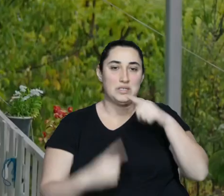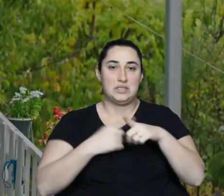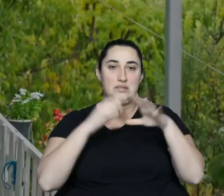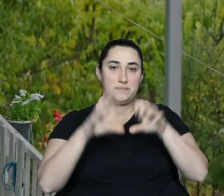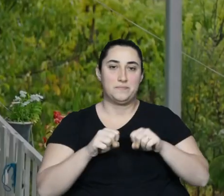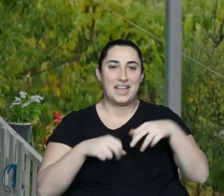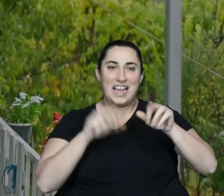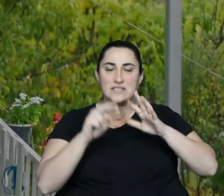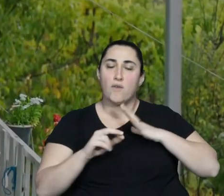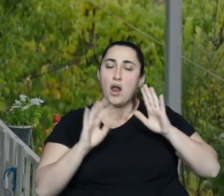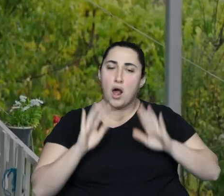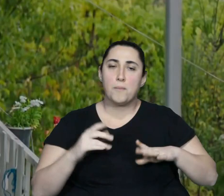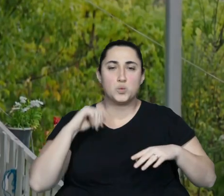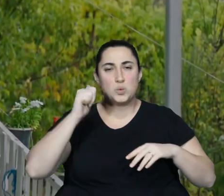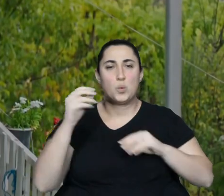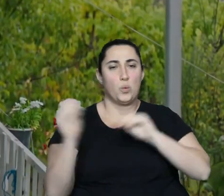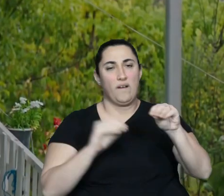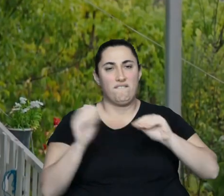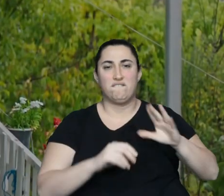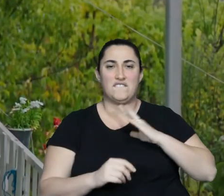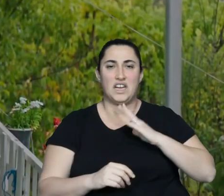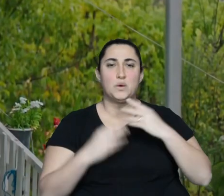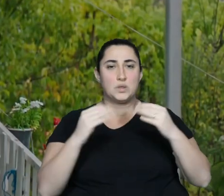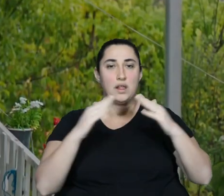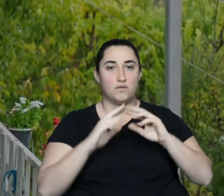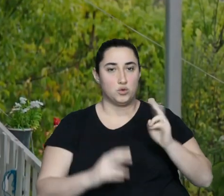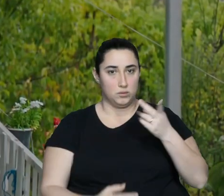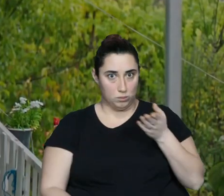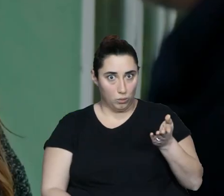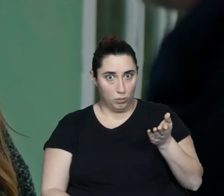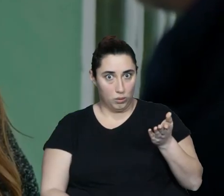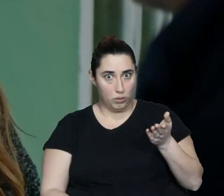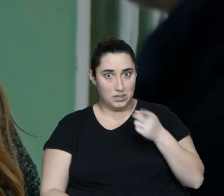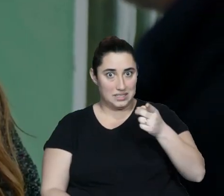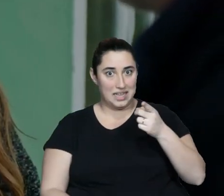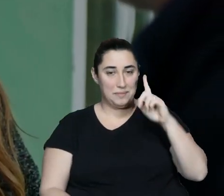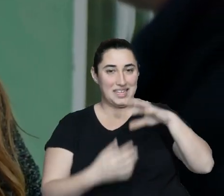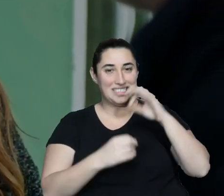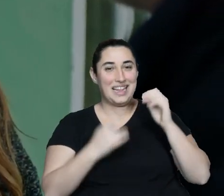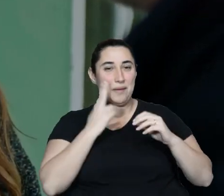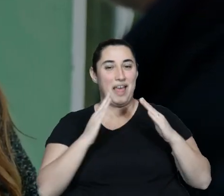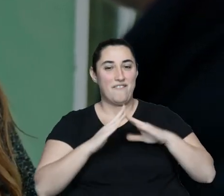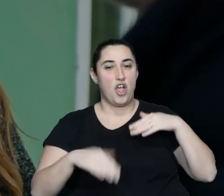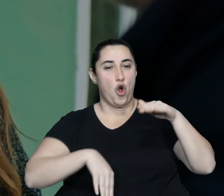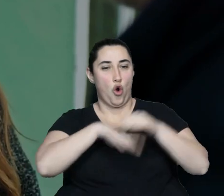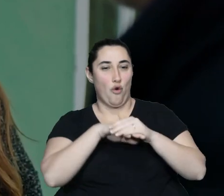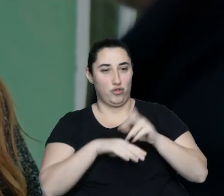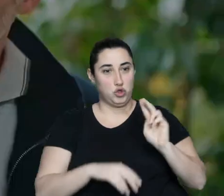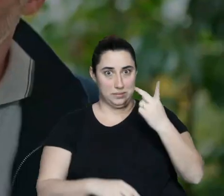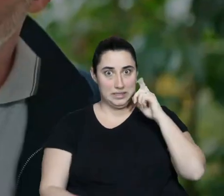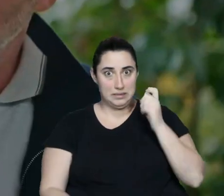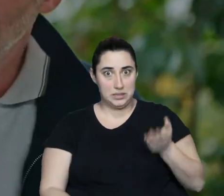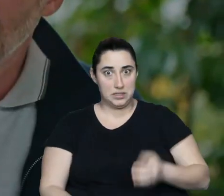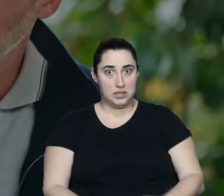tuttum. Eksikleri var ama tamamlarım. Yani çok güzel bir sürpriz ev. Sürpriz dediğin bu muydu? Sen bir insanı kibarca evden kovmaya sürpriz mi